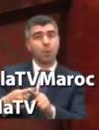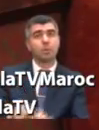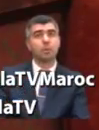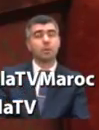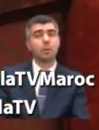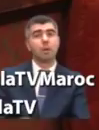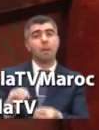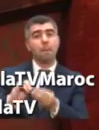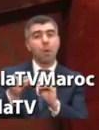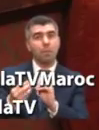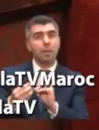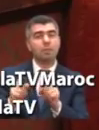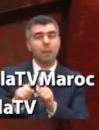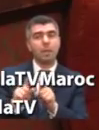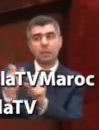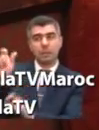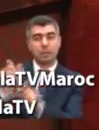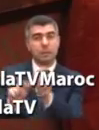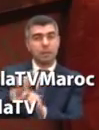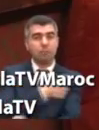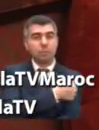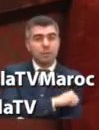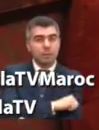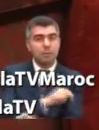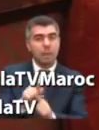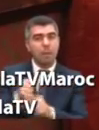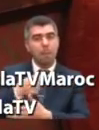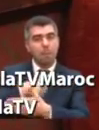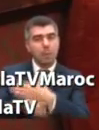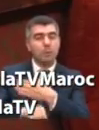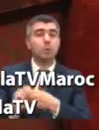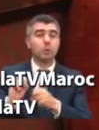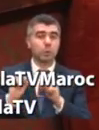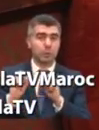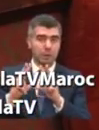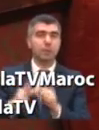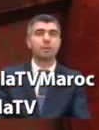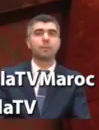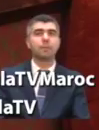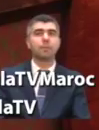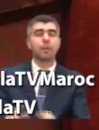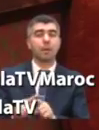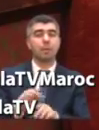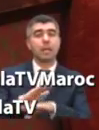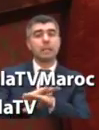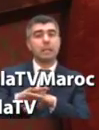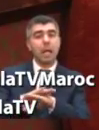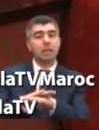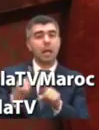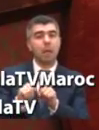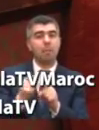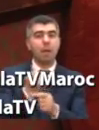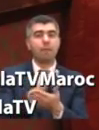مشاكل فيما يتعلق بالنقص في الموارد البشريه والتباين المجالي ديالها. ولكن يمكن نقولوا بان السياسه ديال المجانيه ديال